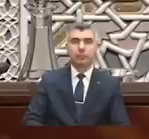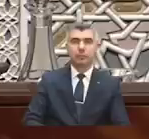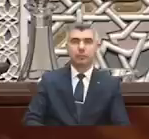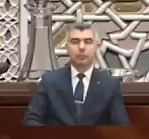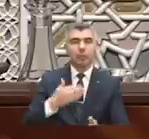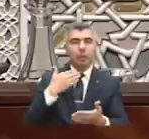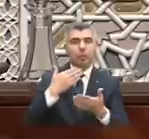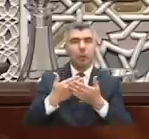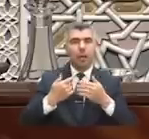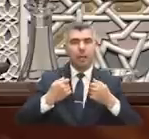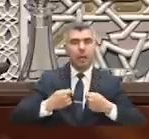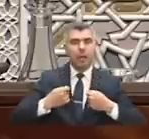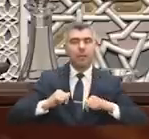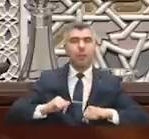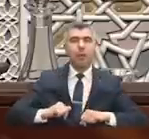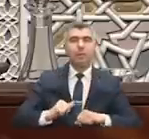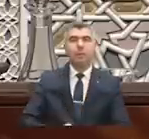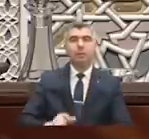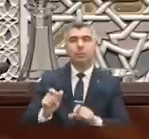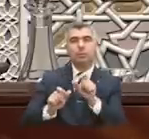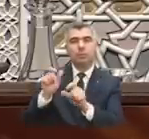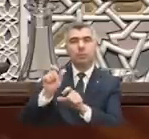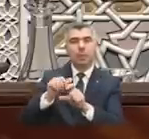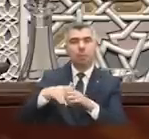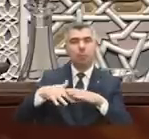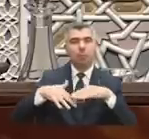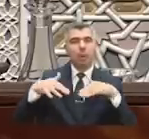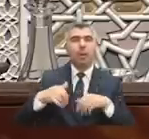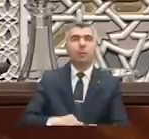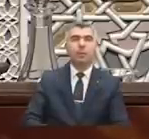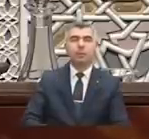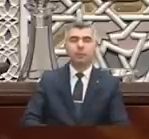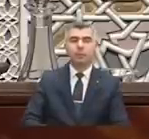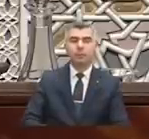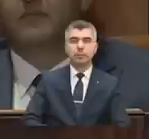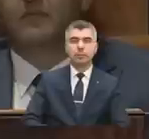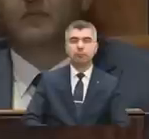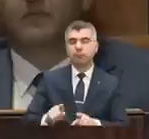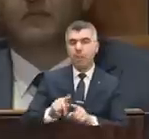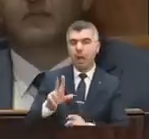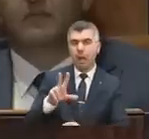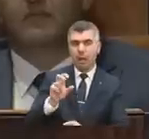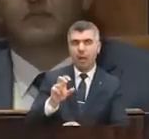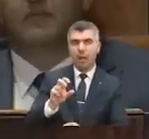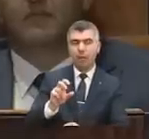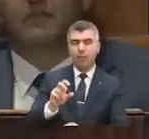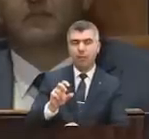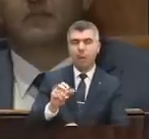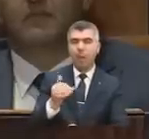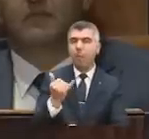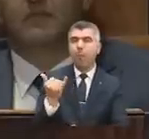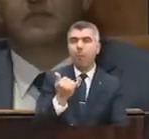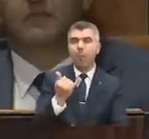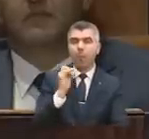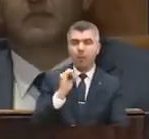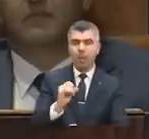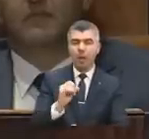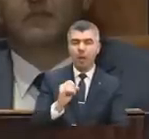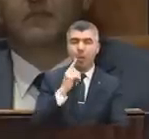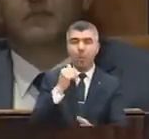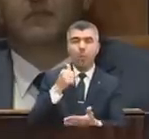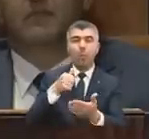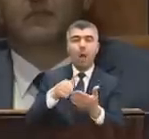شكرا السيد الرئيس السيد الوزير سيدات والساده النواب سيد وزير لا يخفى عليكم الخصاص اللي كتعرفو الجماعه